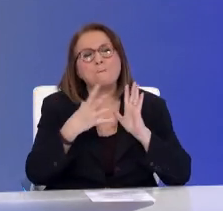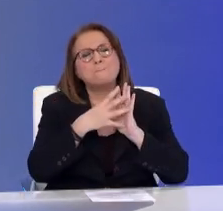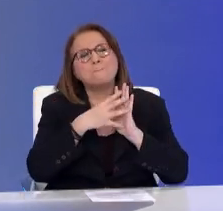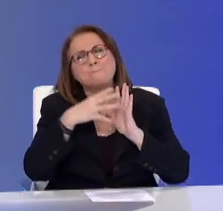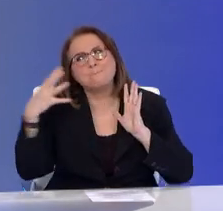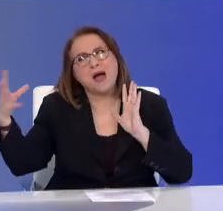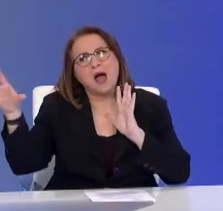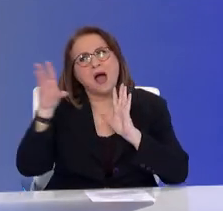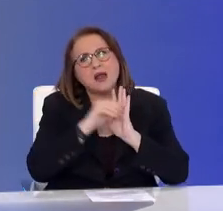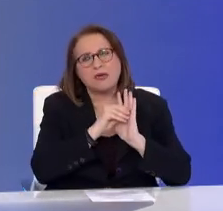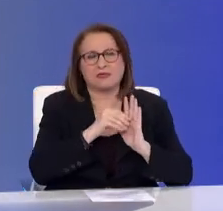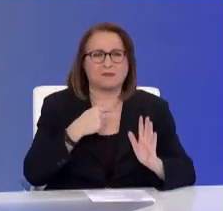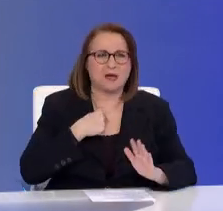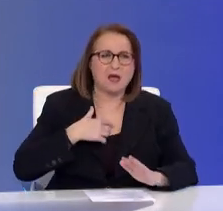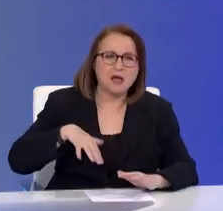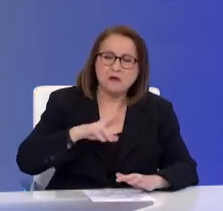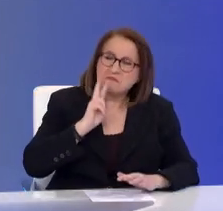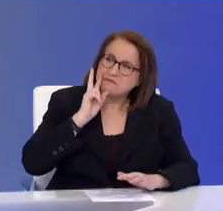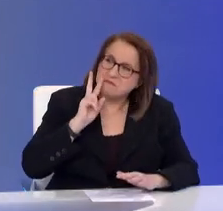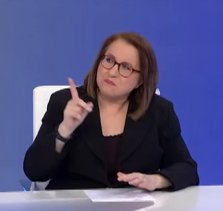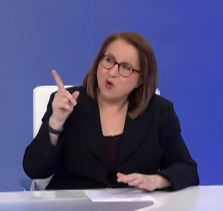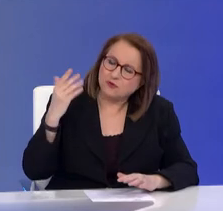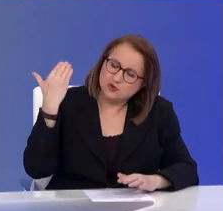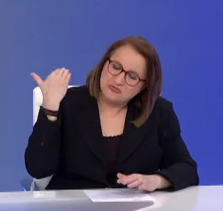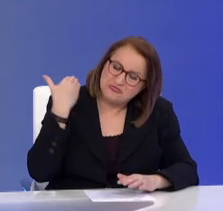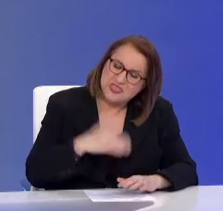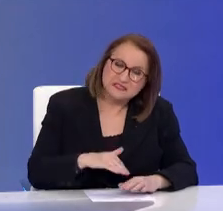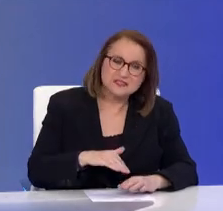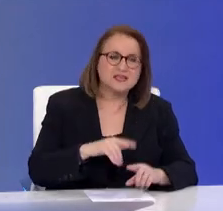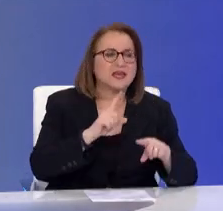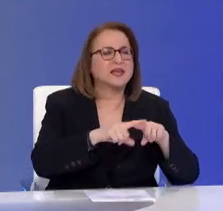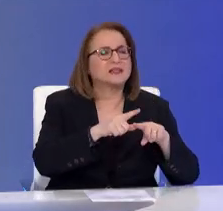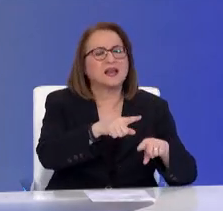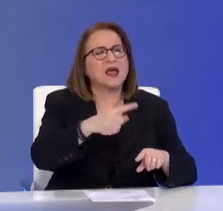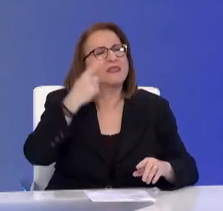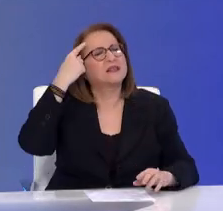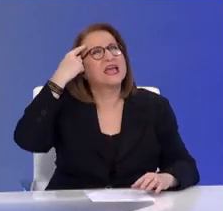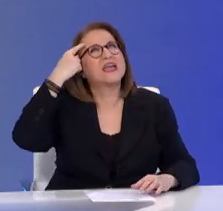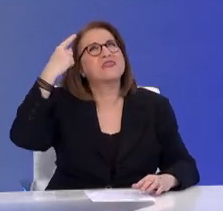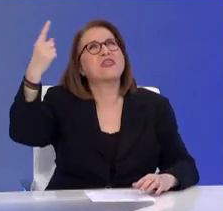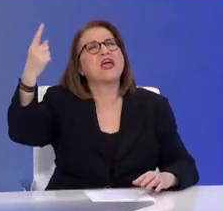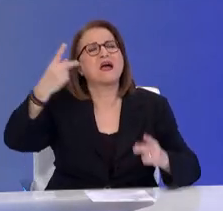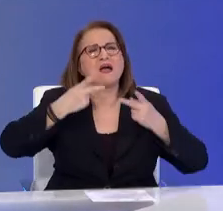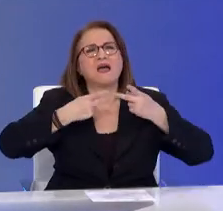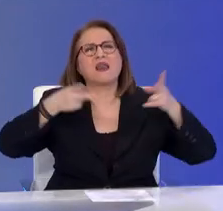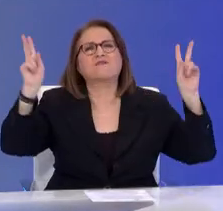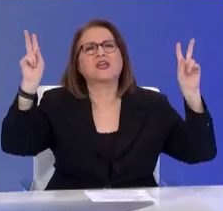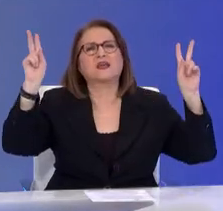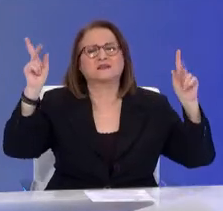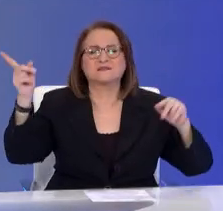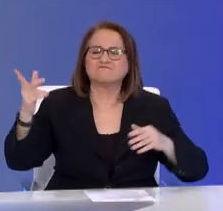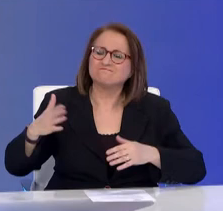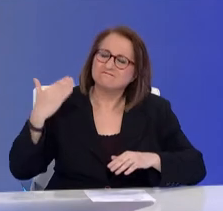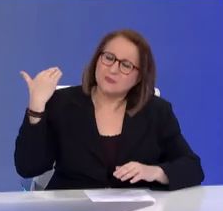μια ζωής αυταπάρνησης και θυσίας για ιδεώδη και αξίες.